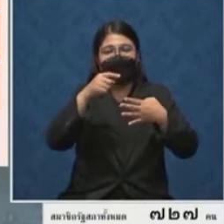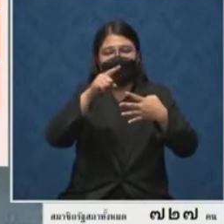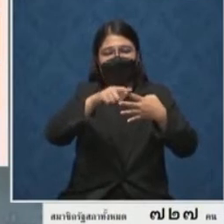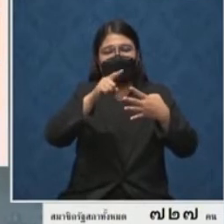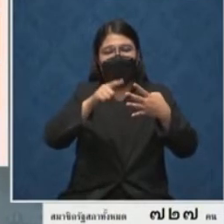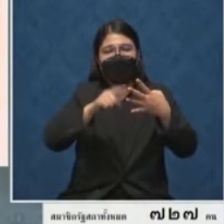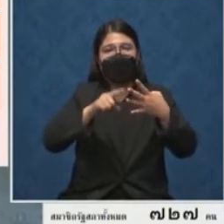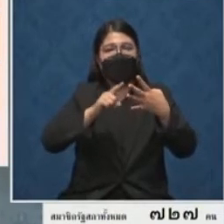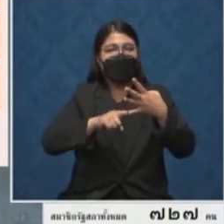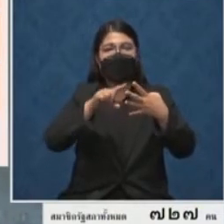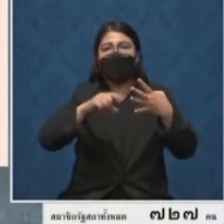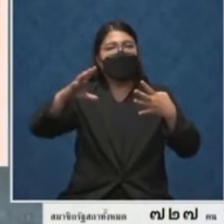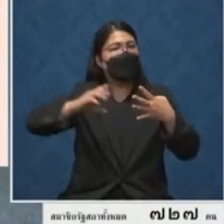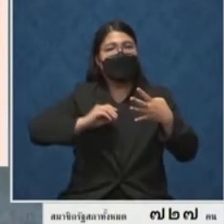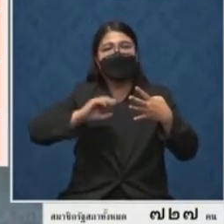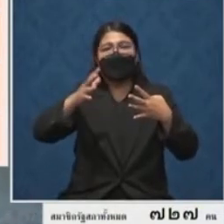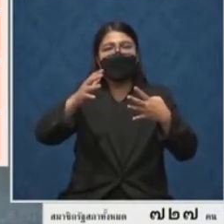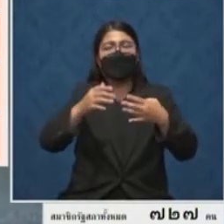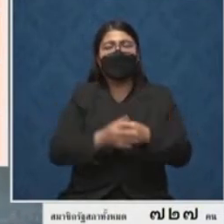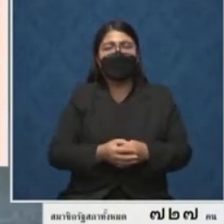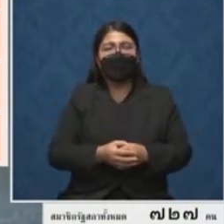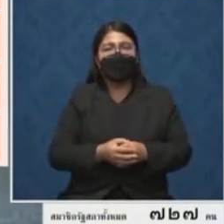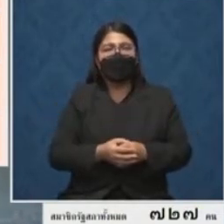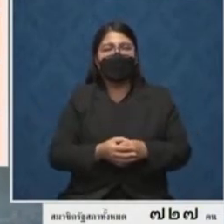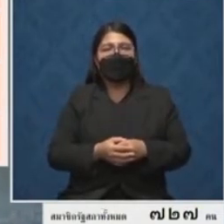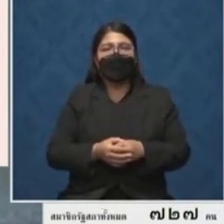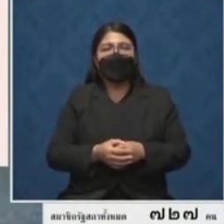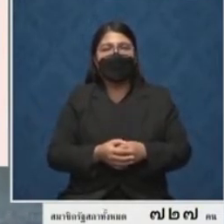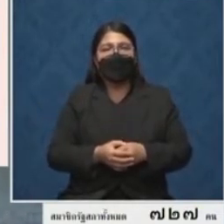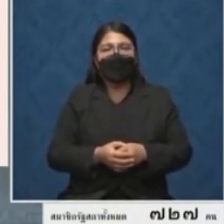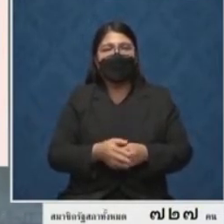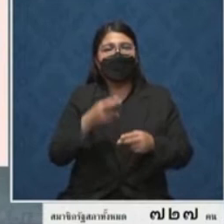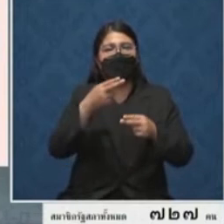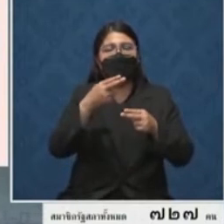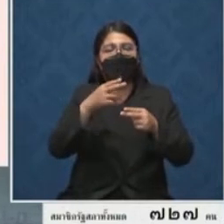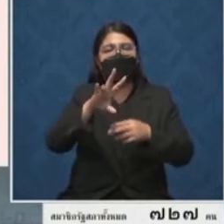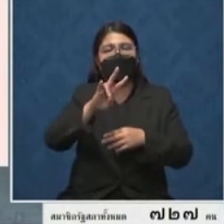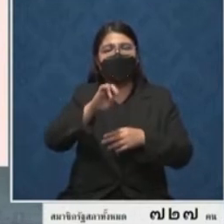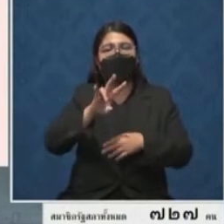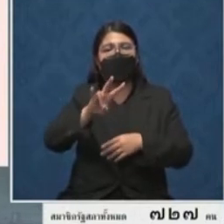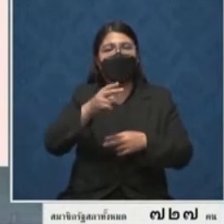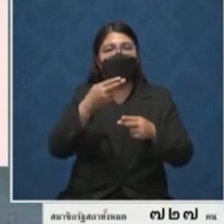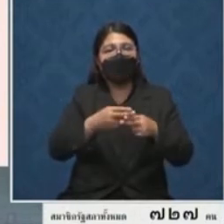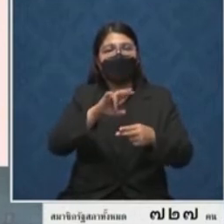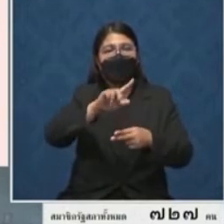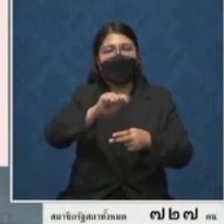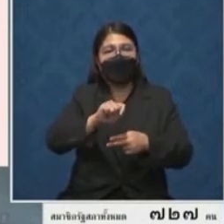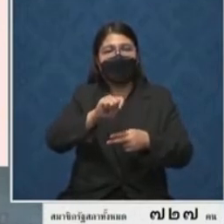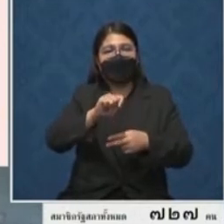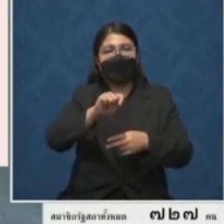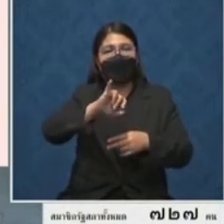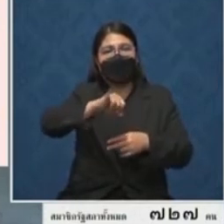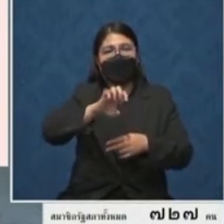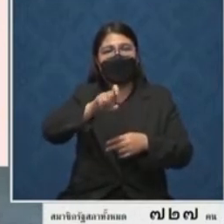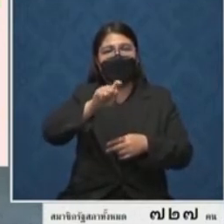4ไม่รับหลักการครับ 77นางสาวจิตภัทรตันกิจดากร รับหลักการ